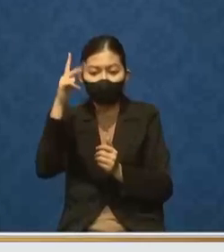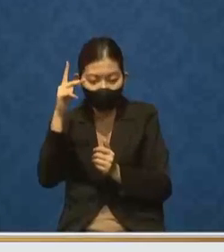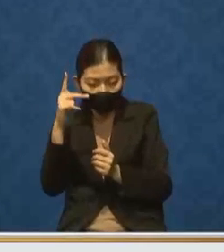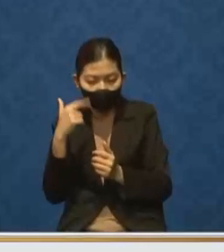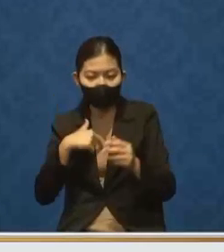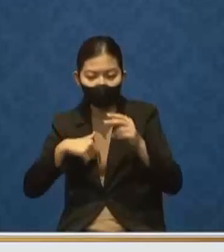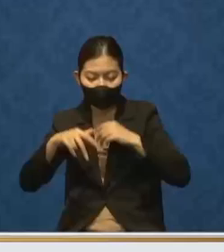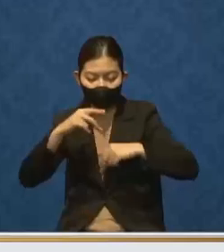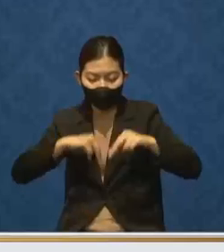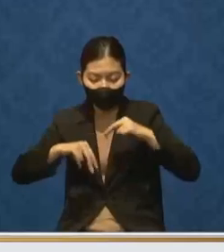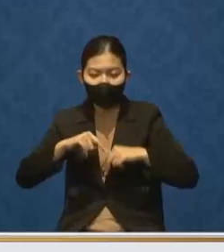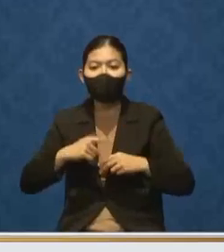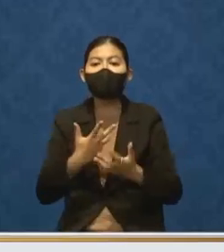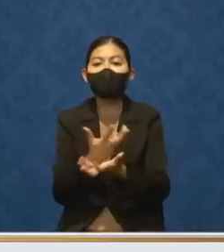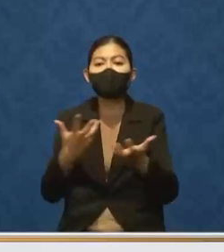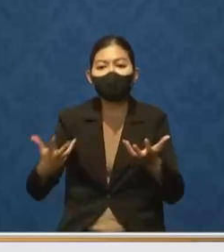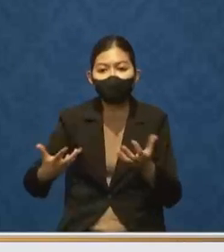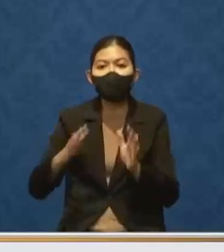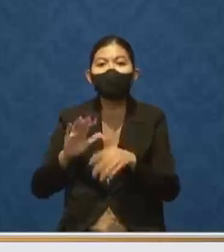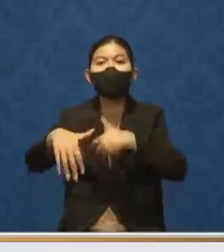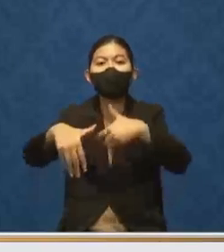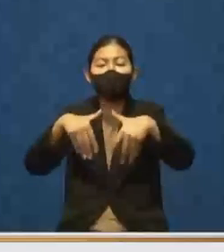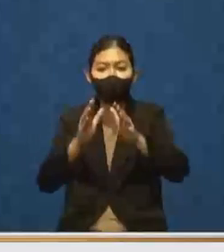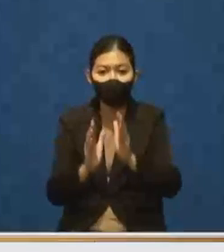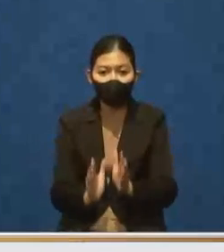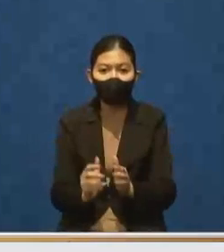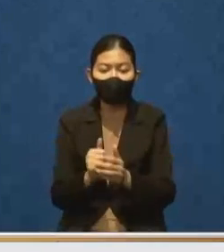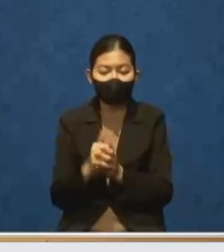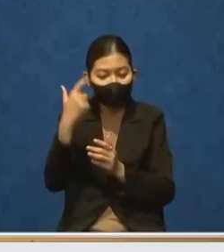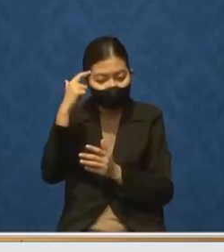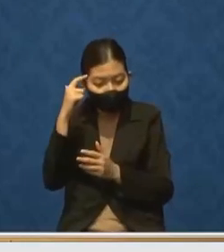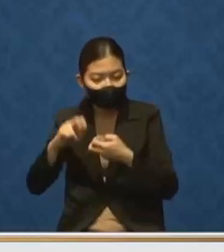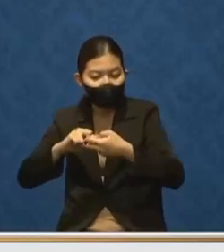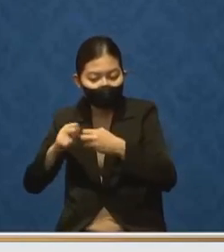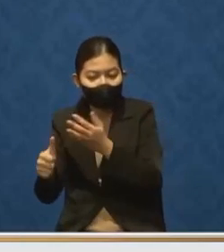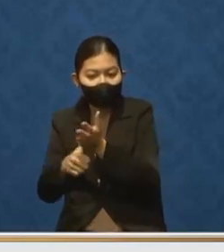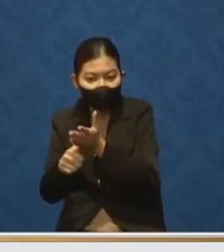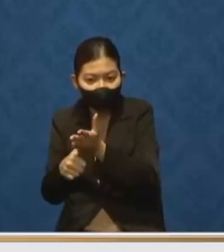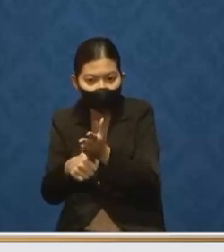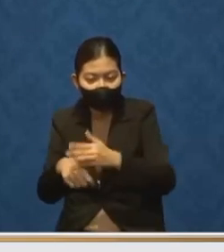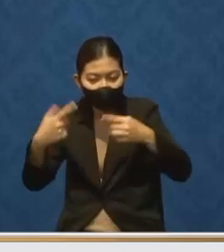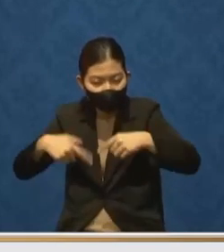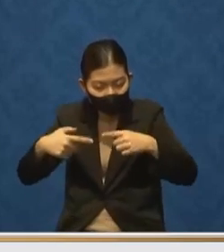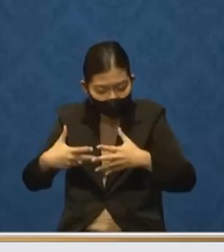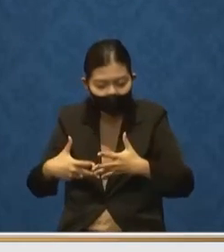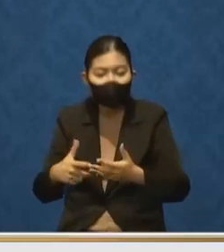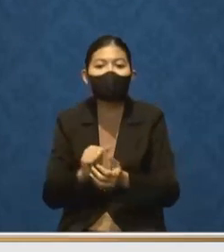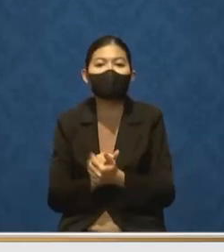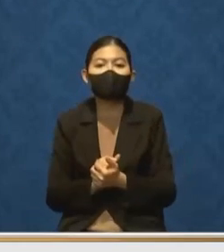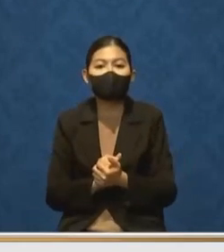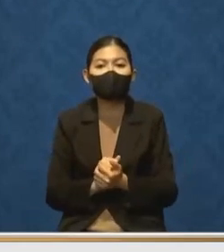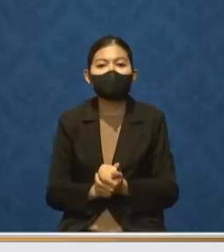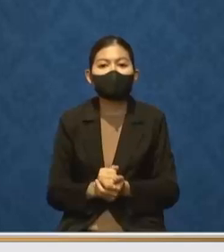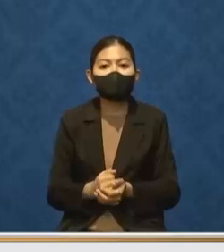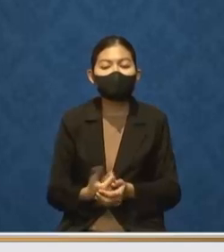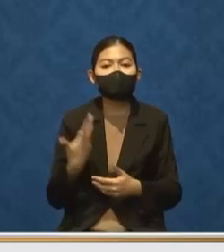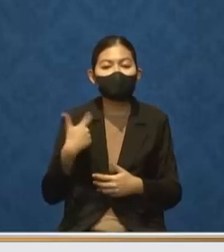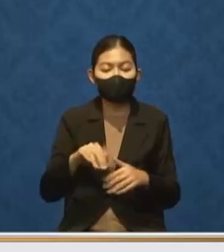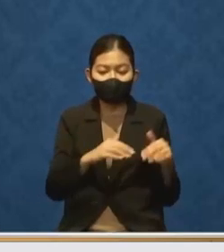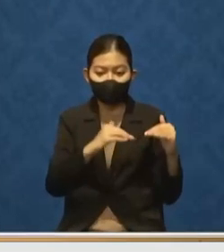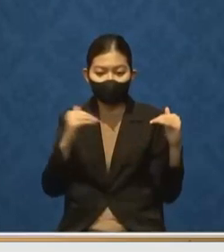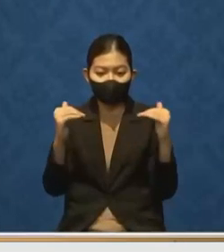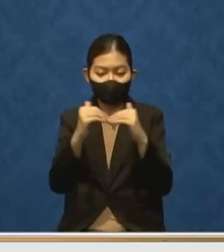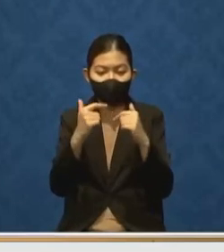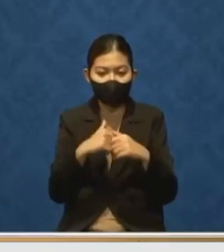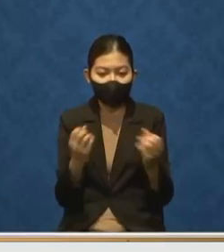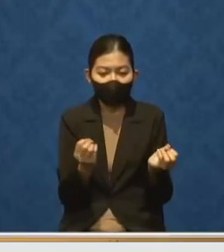ภัยในชีวิตและทรัพย์สินของประชาชนการแสวงหาทางออกจากความขัดแย้งโดยสันติวิธีการโดยความยุติธรรมและเยียวยาผู้ที่รับผ